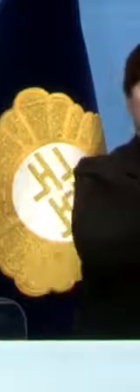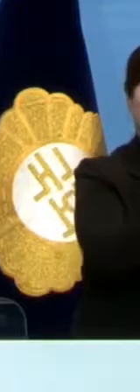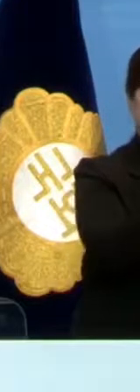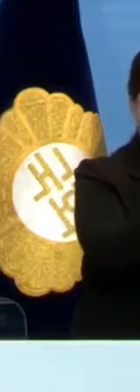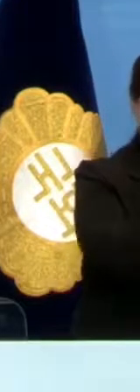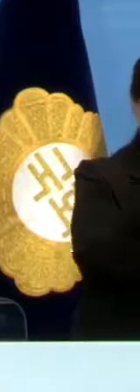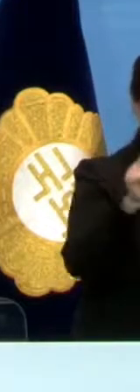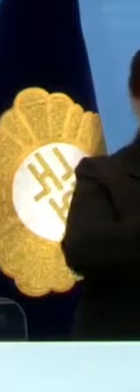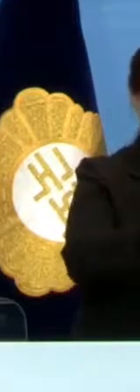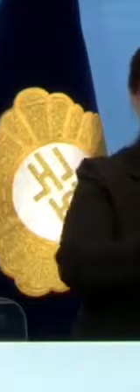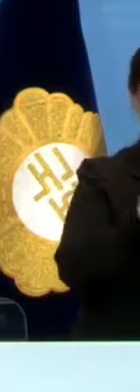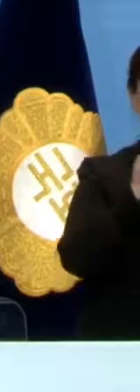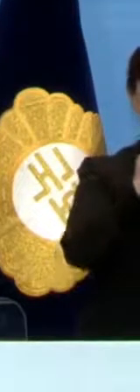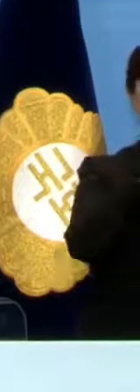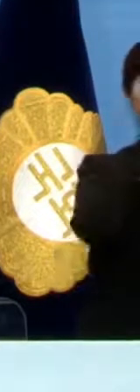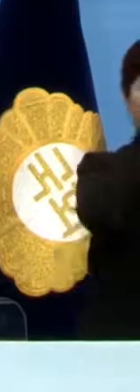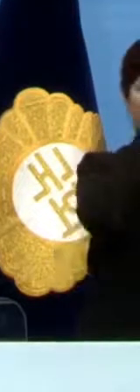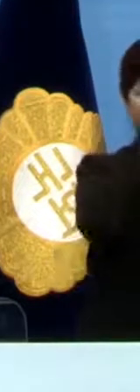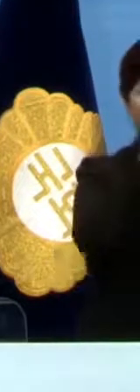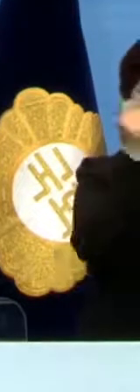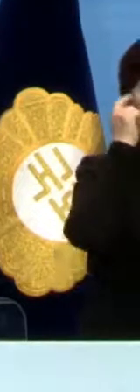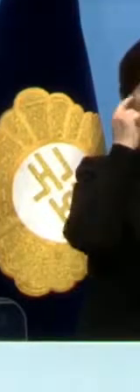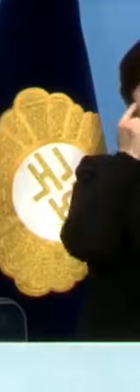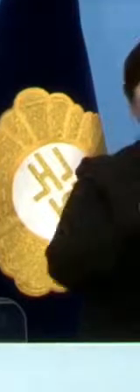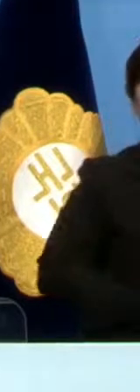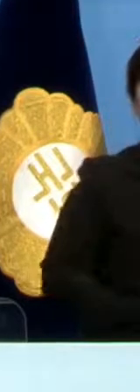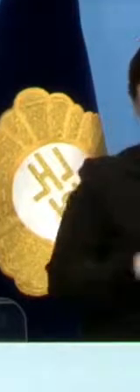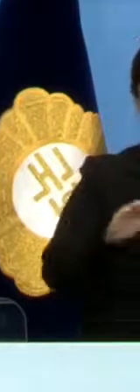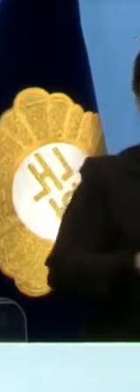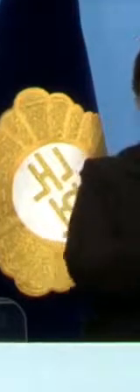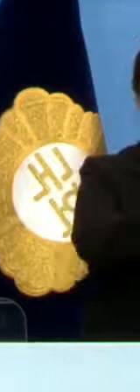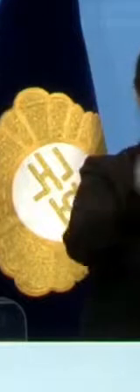시민들에게 또 선물을 드리려고 합니다. 그래서 저희들은